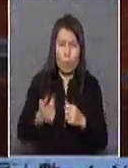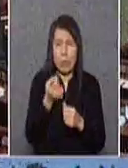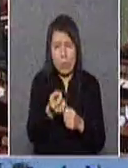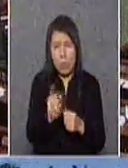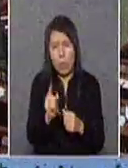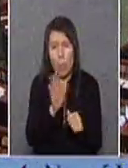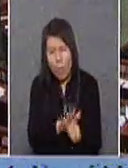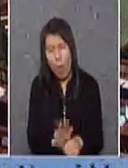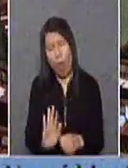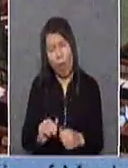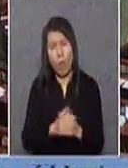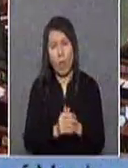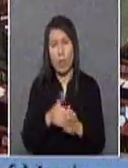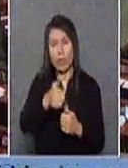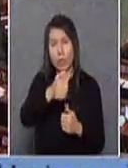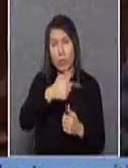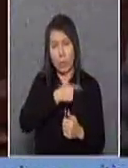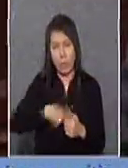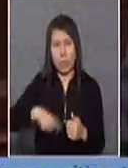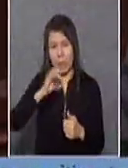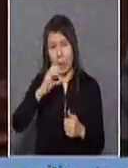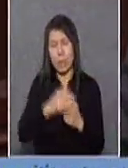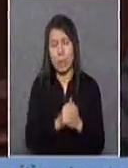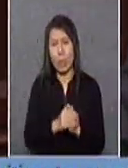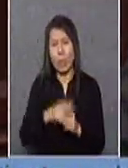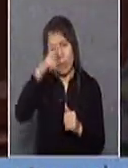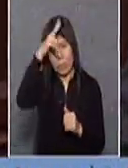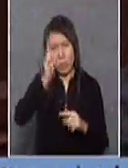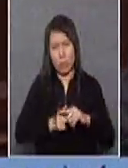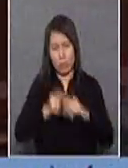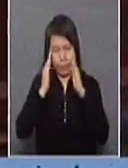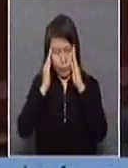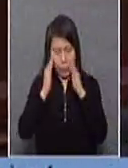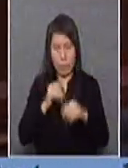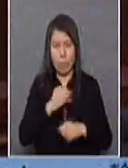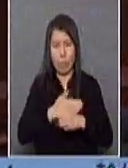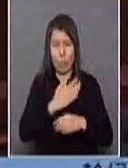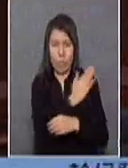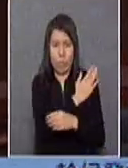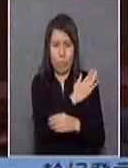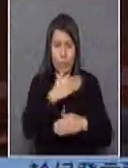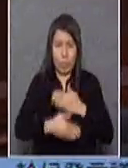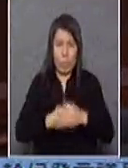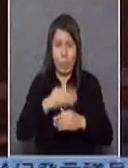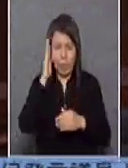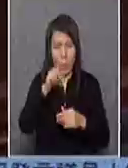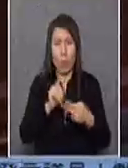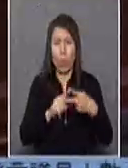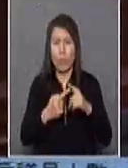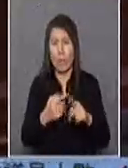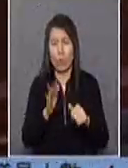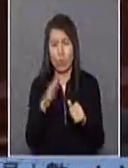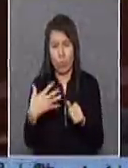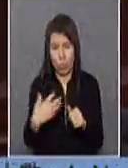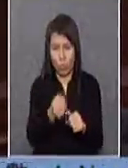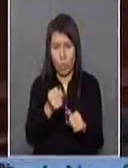亦多謝陳議員，政府係絕對係我哋係好認真履行我哋嘅責任，確保員工嘅權益唔受損。我